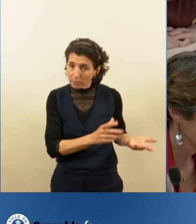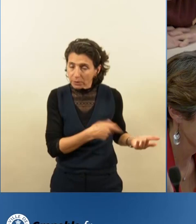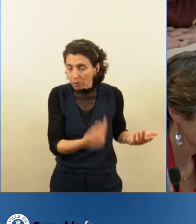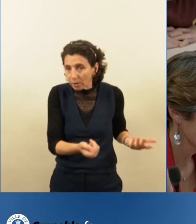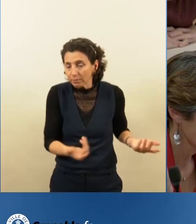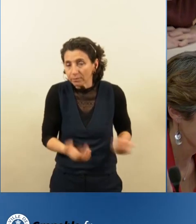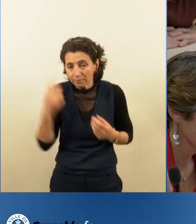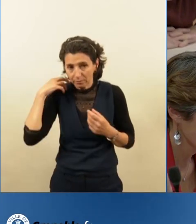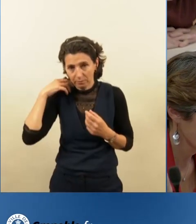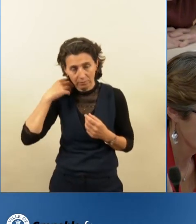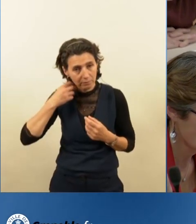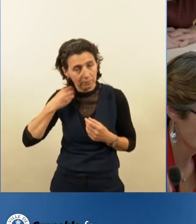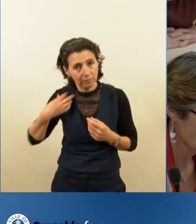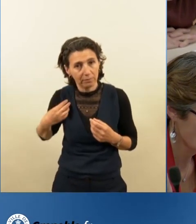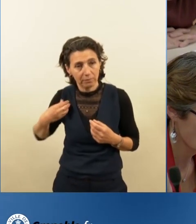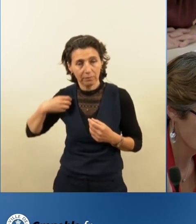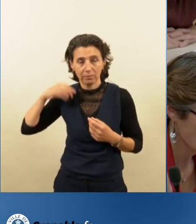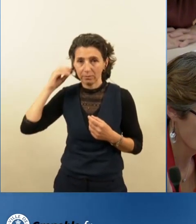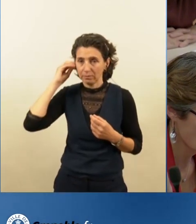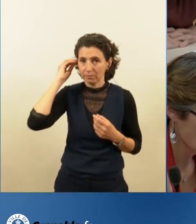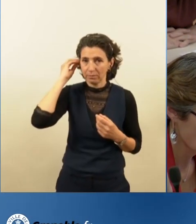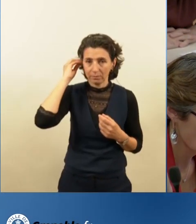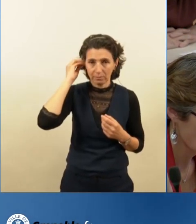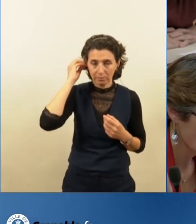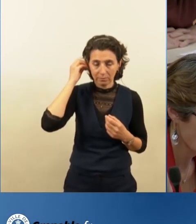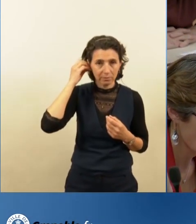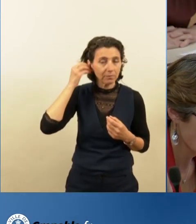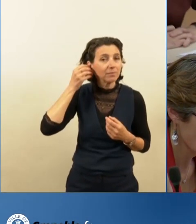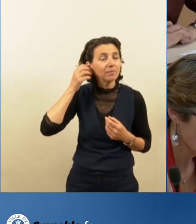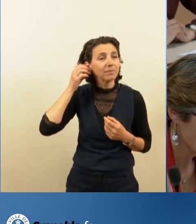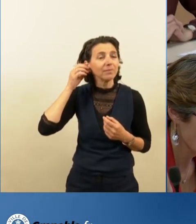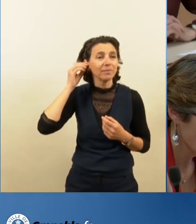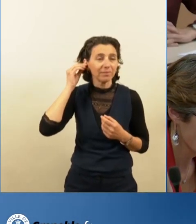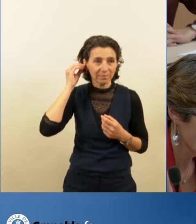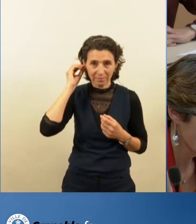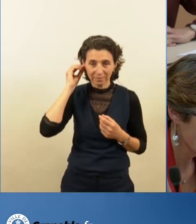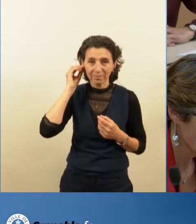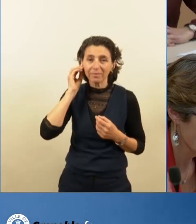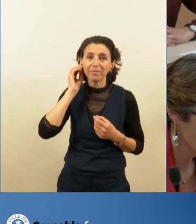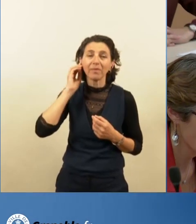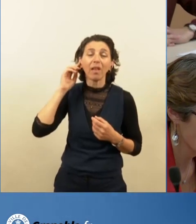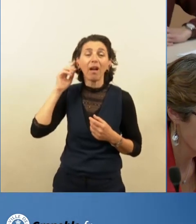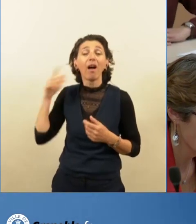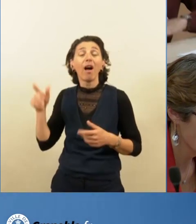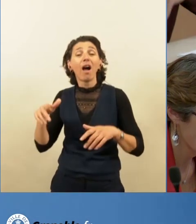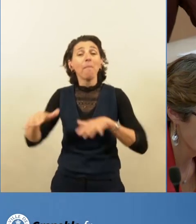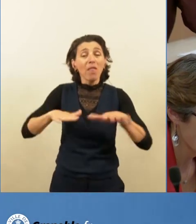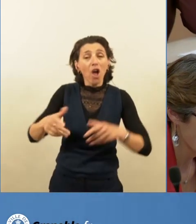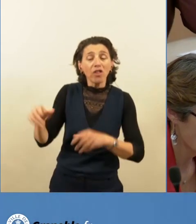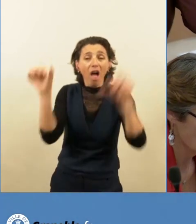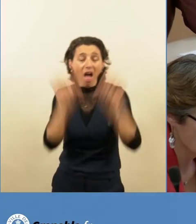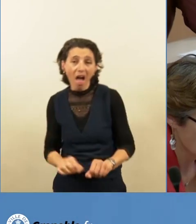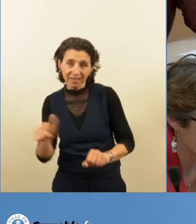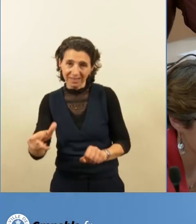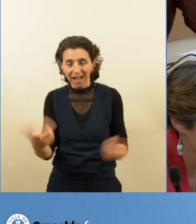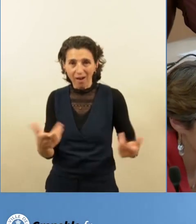s'il y a des investissements pour boucher c'est à dire arrêter le fonctionnement de ces bouches de lavage c'est justement pour faire des économies